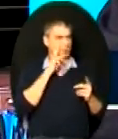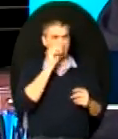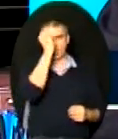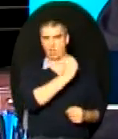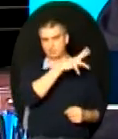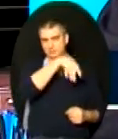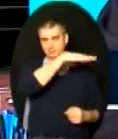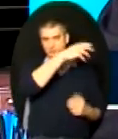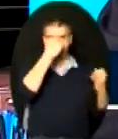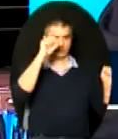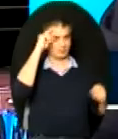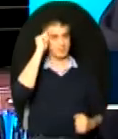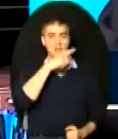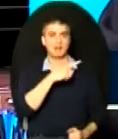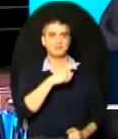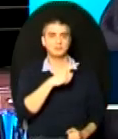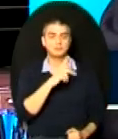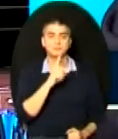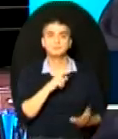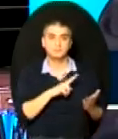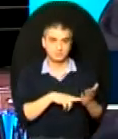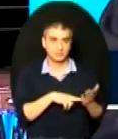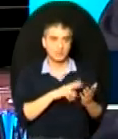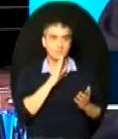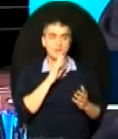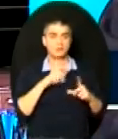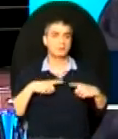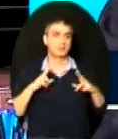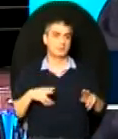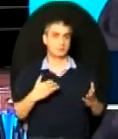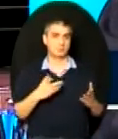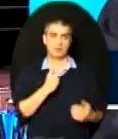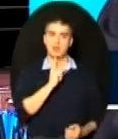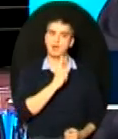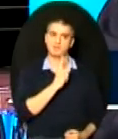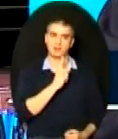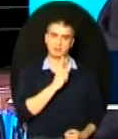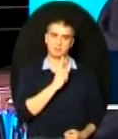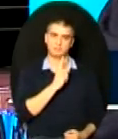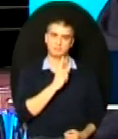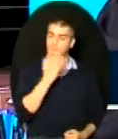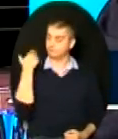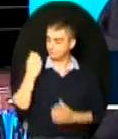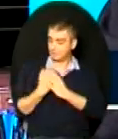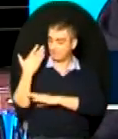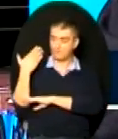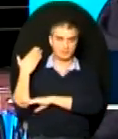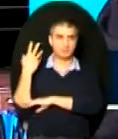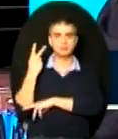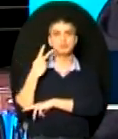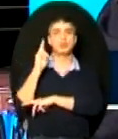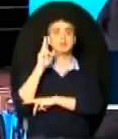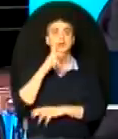רוצח שמסתובב בתל אביב, בצדק לבעיות קיומיות, אבל מאז קום המדינה יש